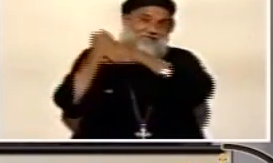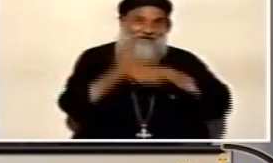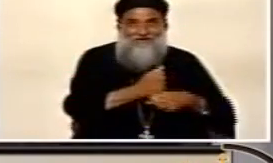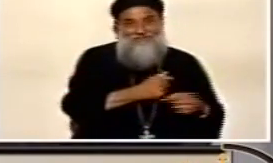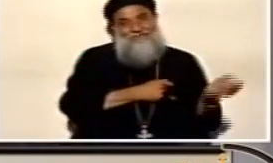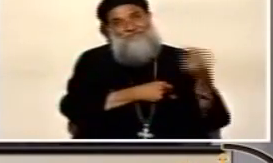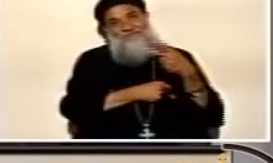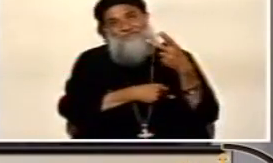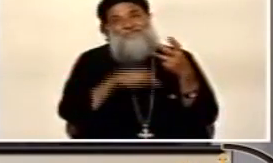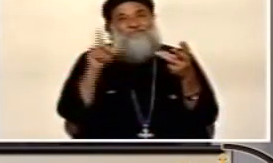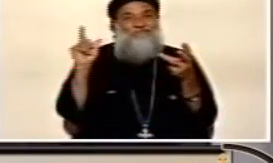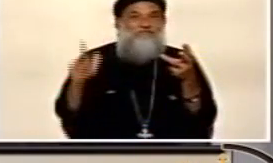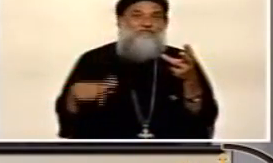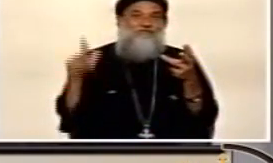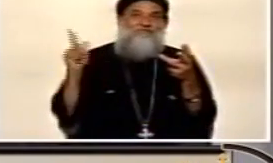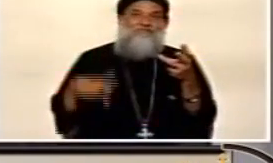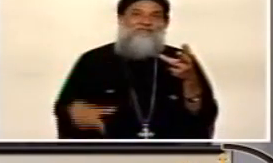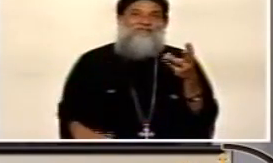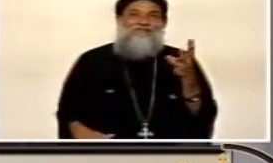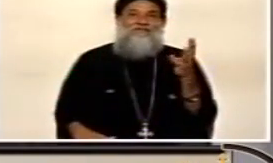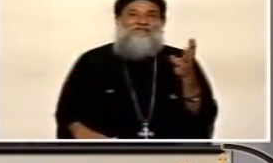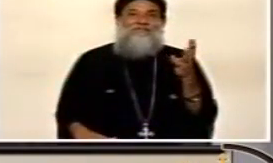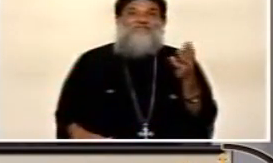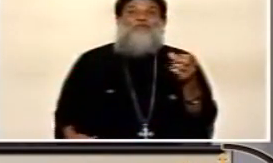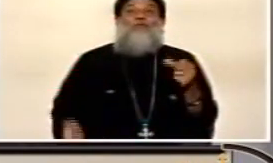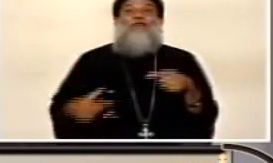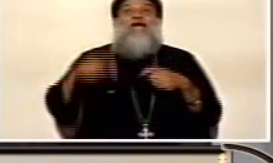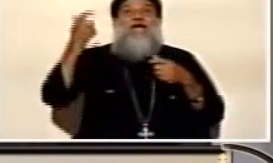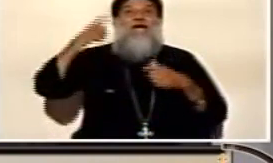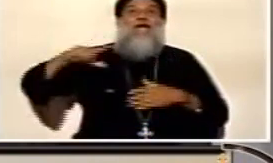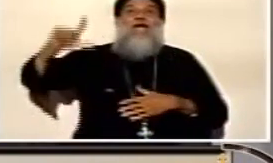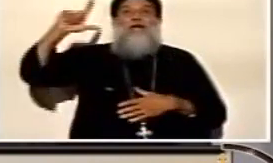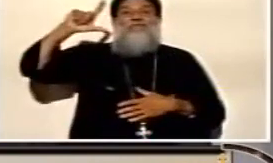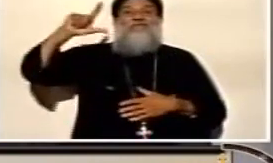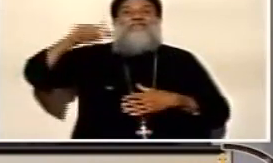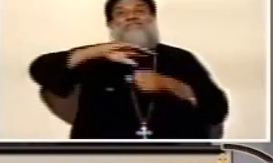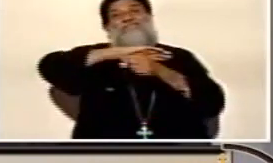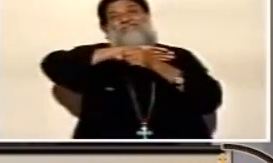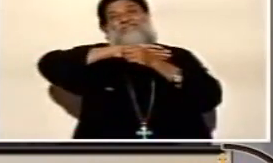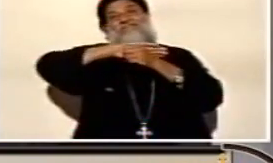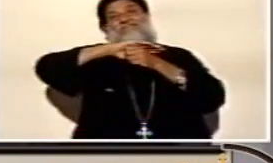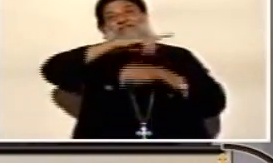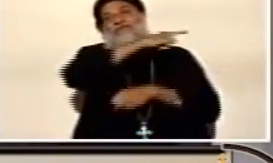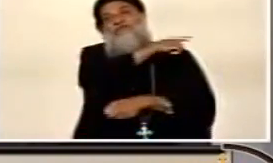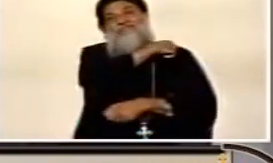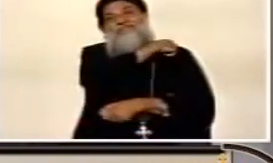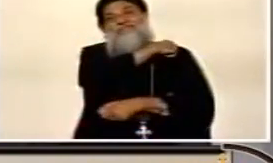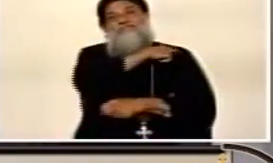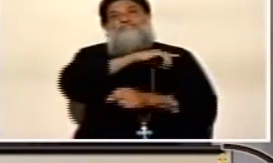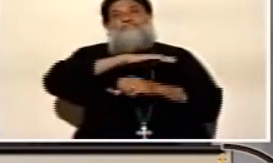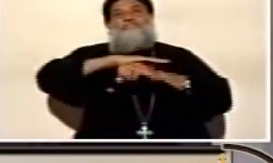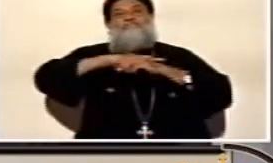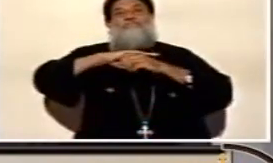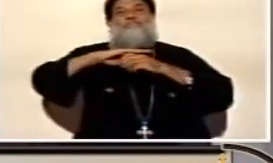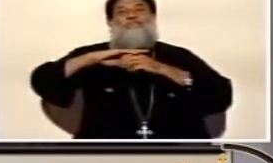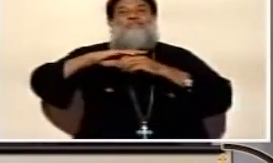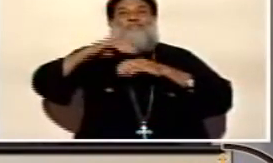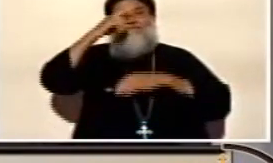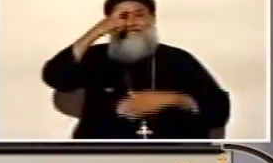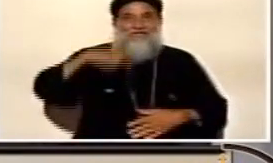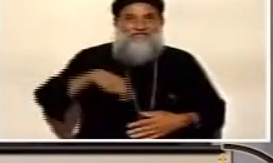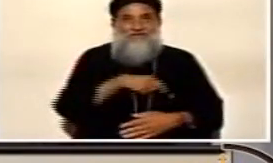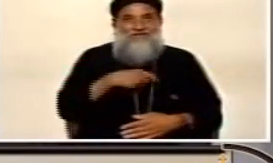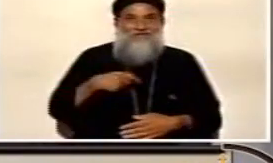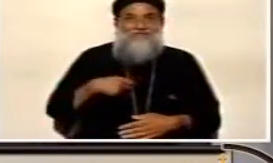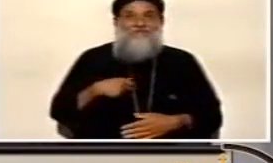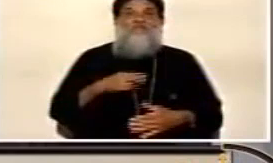16 أبيب، واستشهاد القديس تدرس الشطبي يوم 20 أبيب، وتذكار تكريس كنيسة القديس